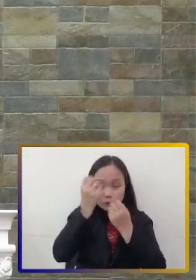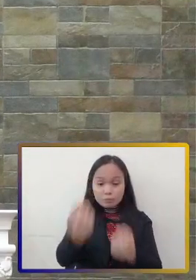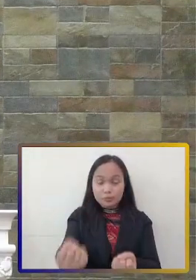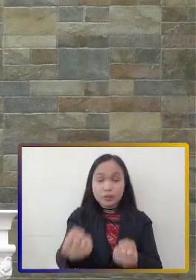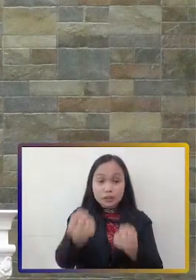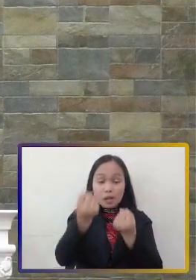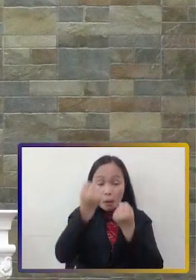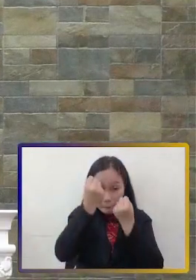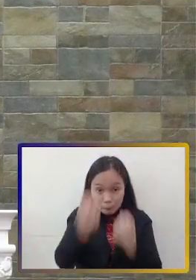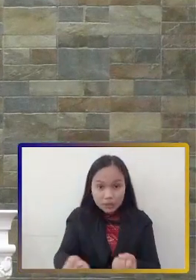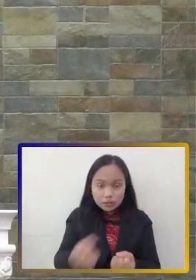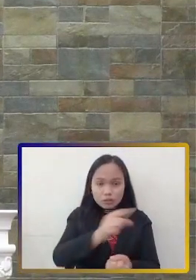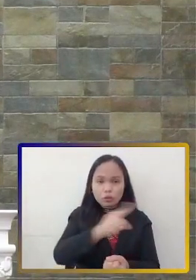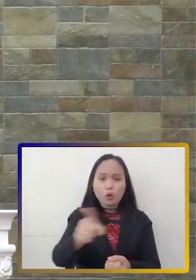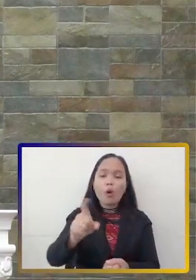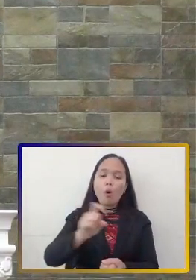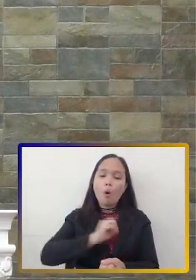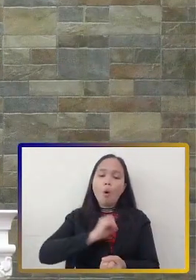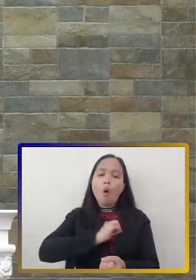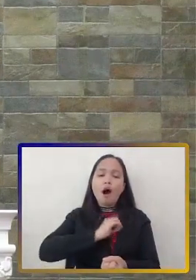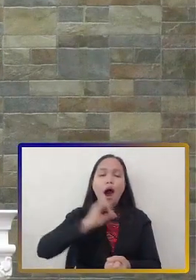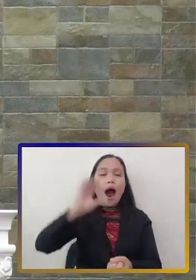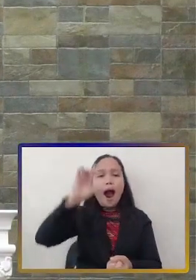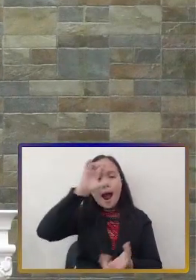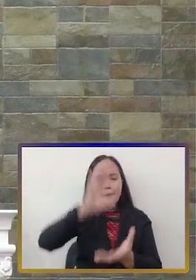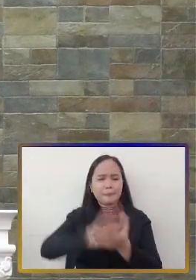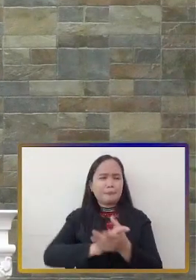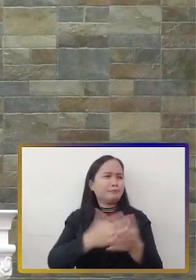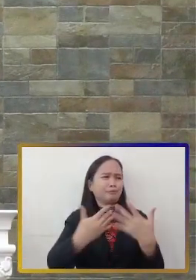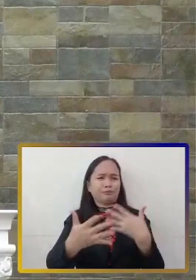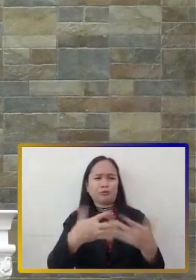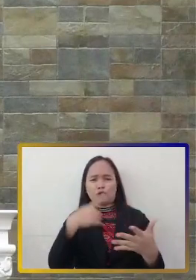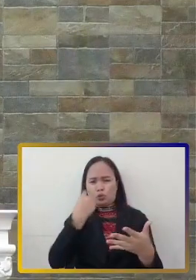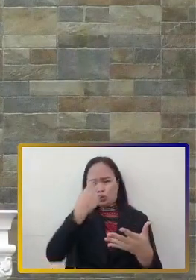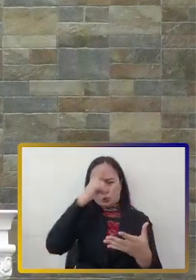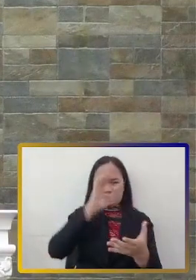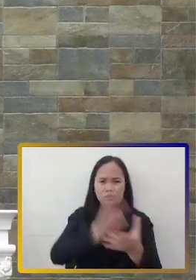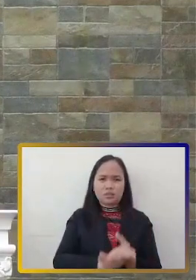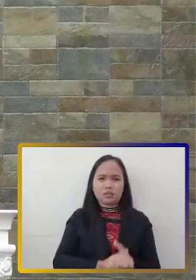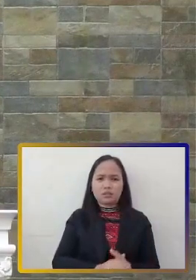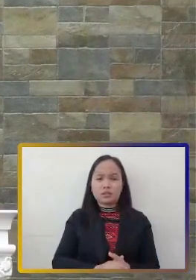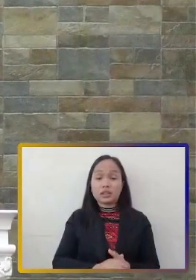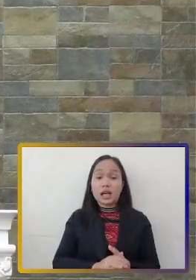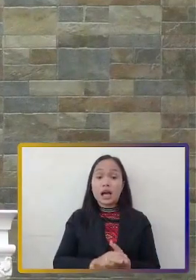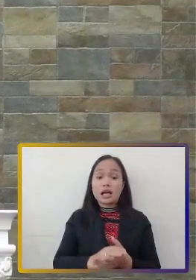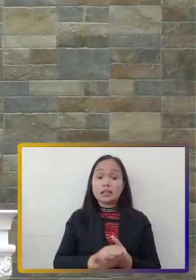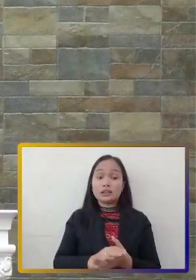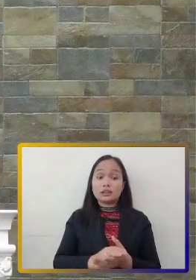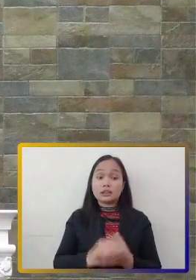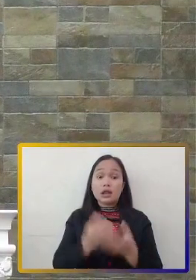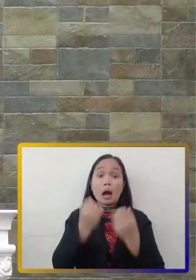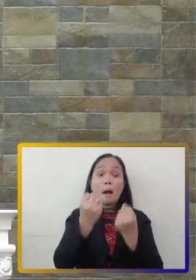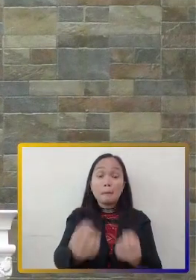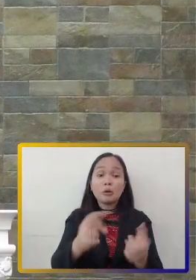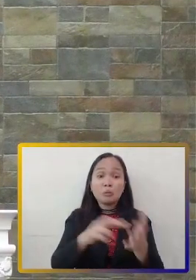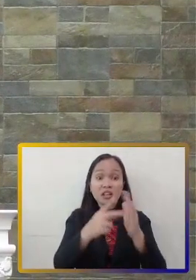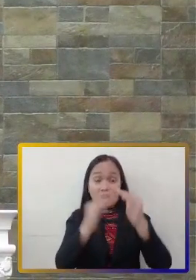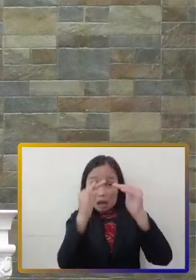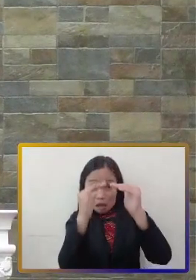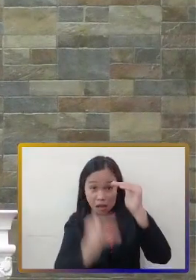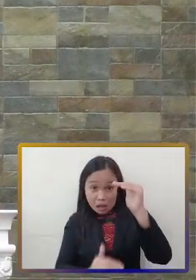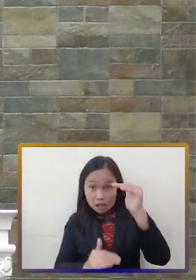husbands. It doesn't matter who they are. Submission is not inferior. It doesn't mean that you're